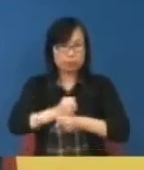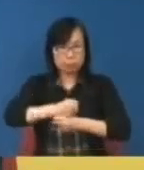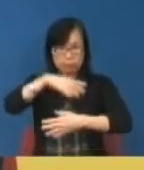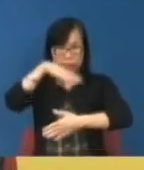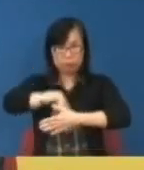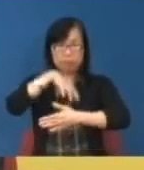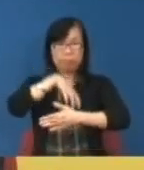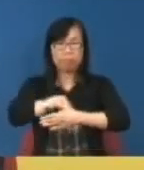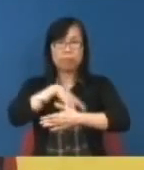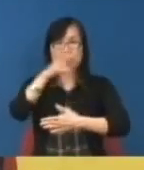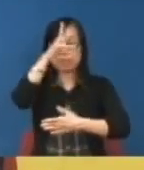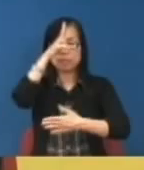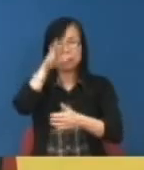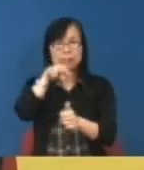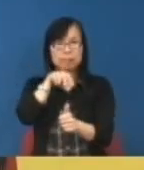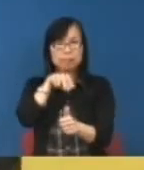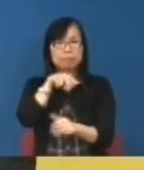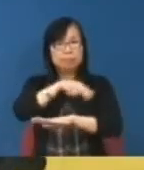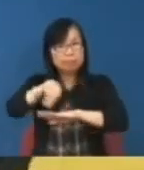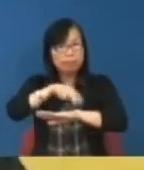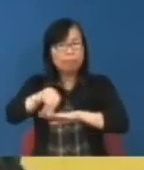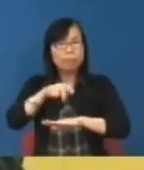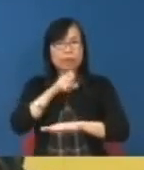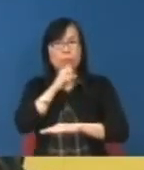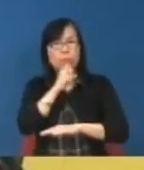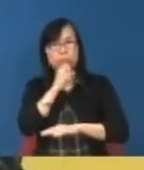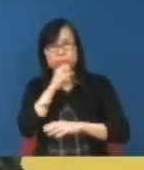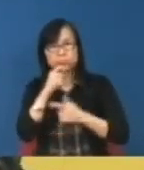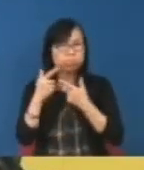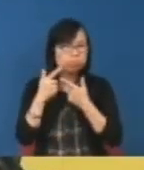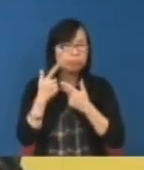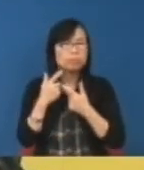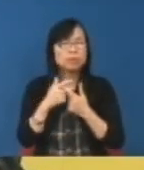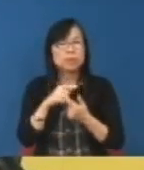有啲政策真係好有爭議性啦，譬如